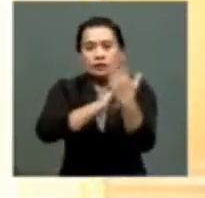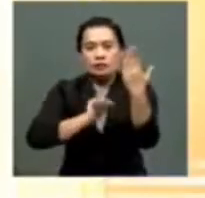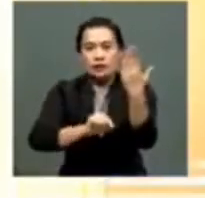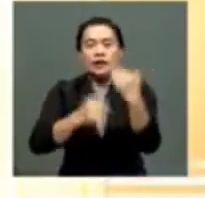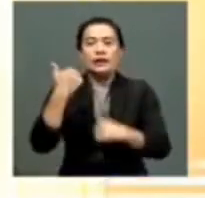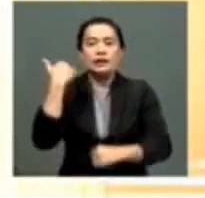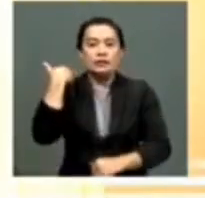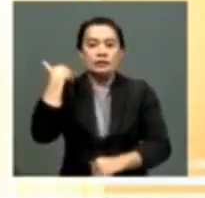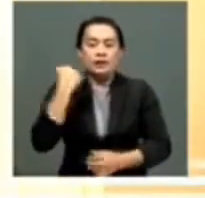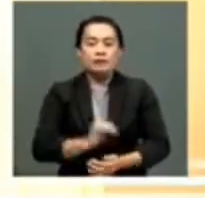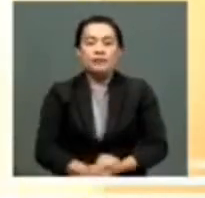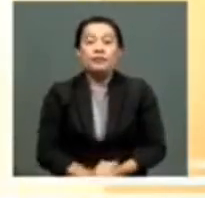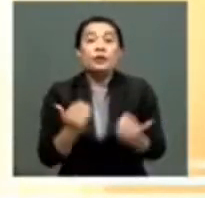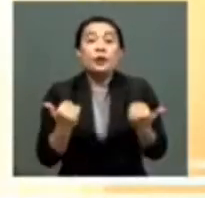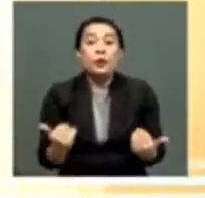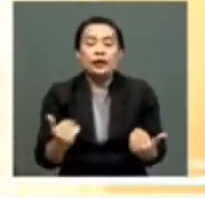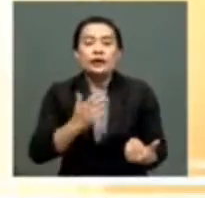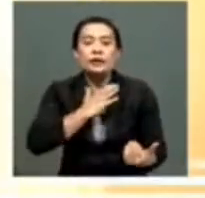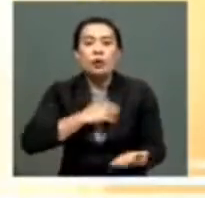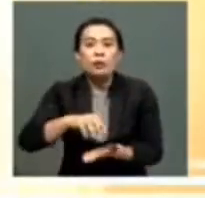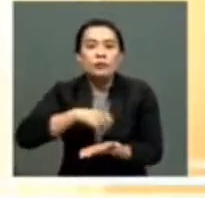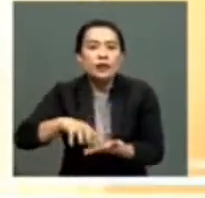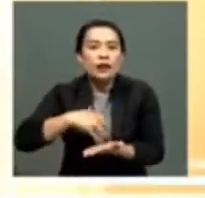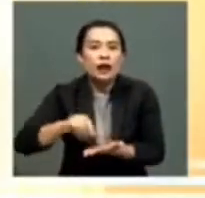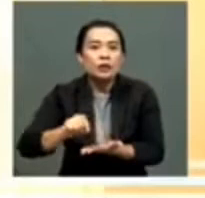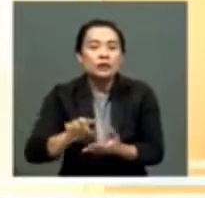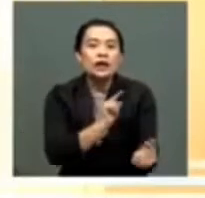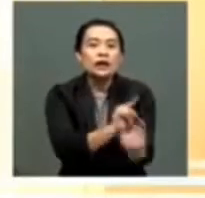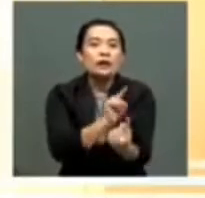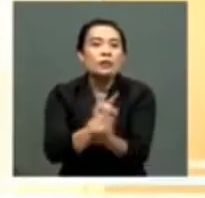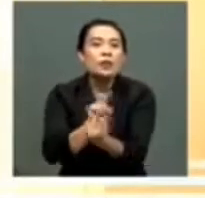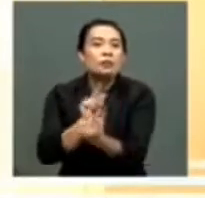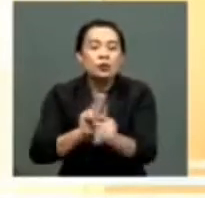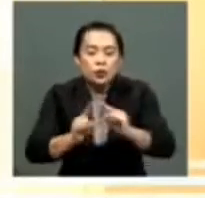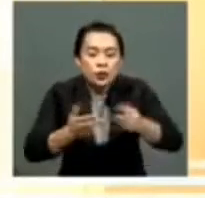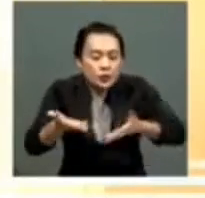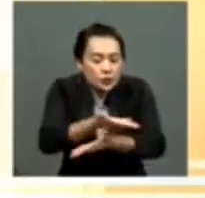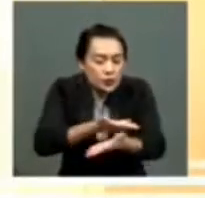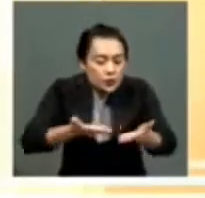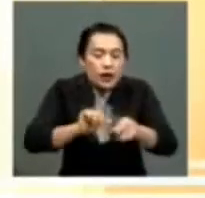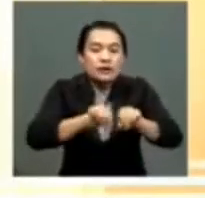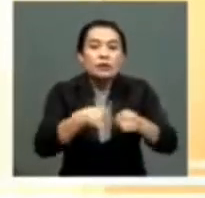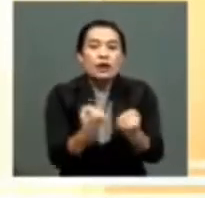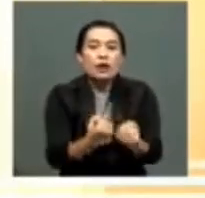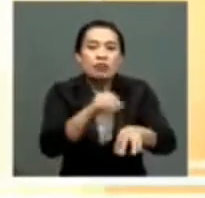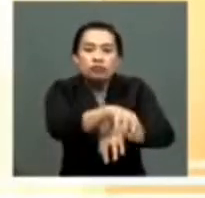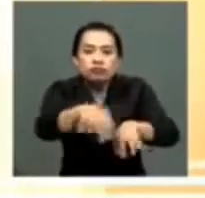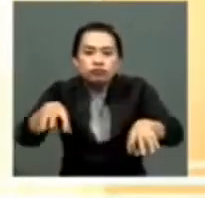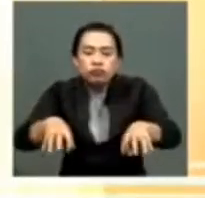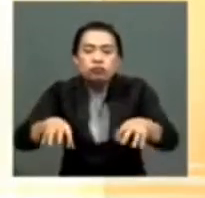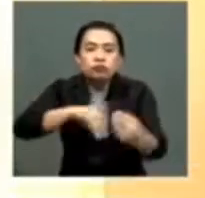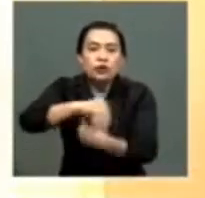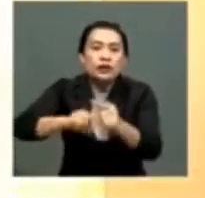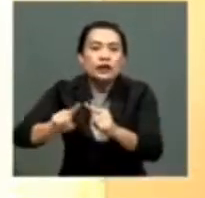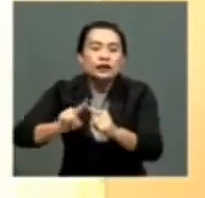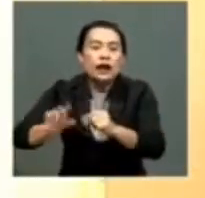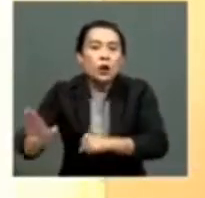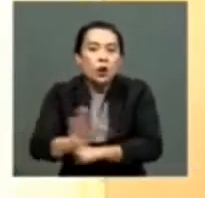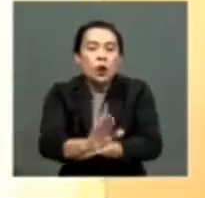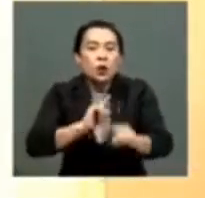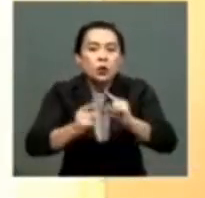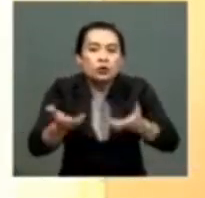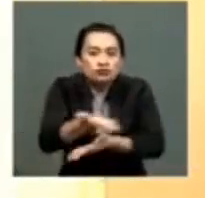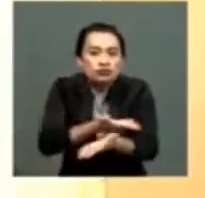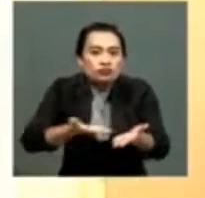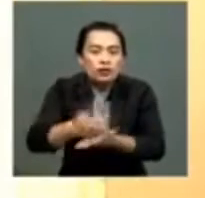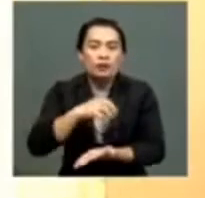วันนี้ผมขอรายงานผลที่ได้รับจากการไปพบปะหารือกับสมาคมภาคธุรกิจต่างๆมีหลายอย่างนะครับที่ผม